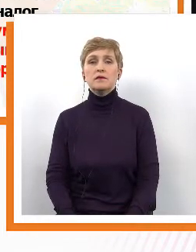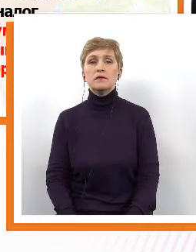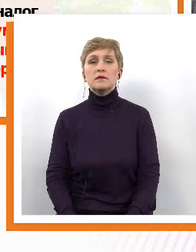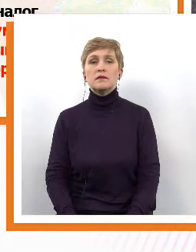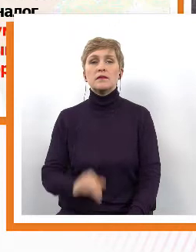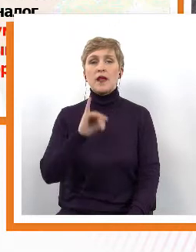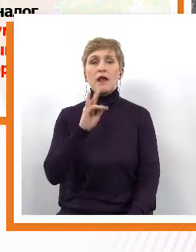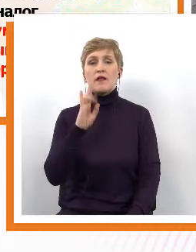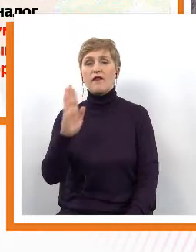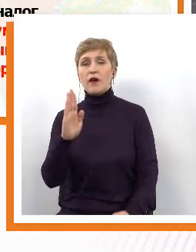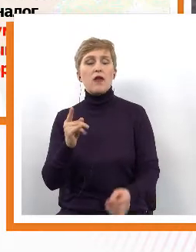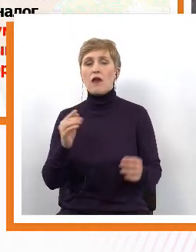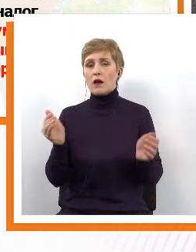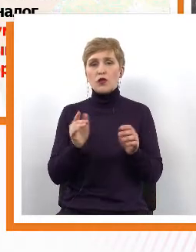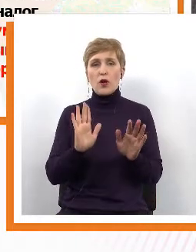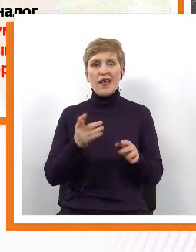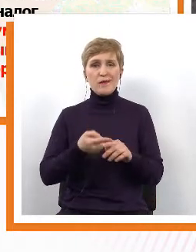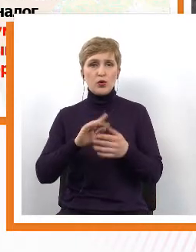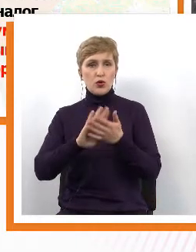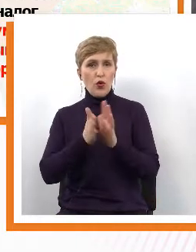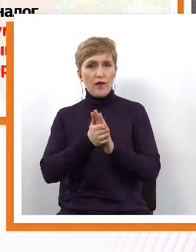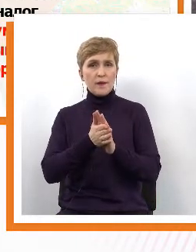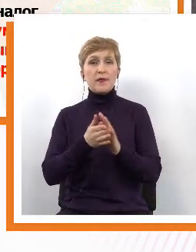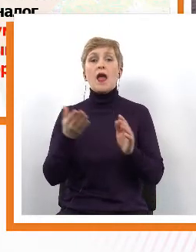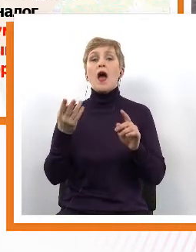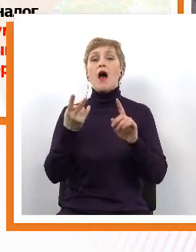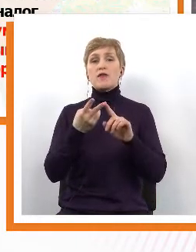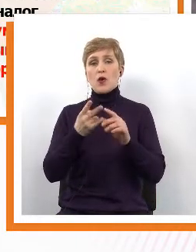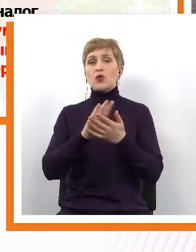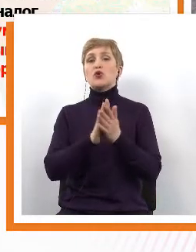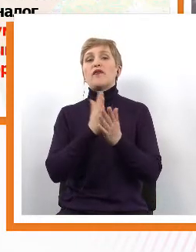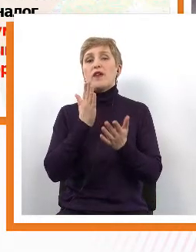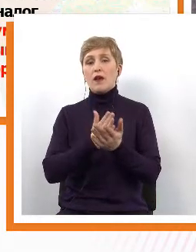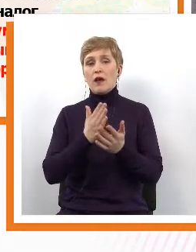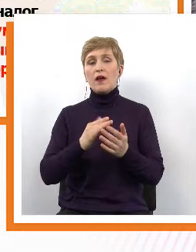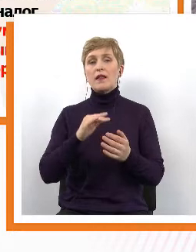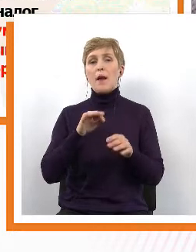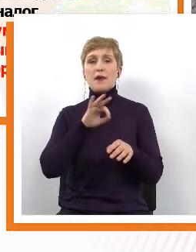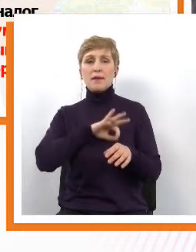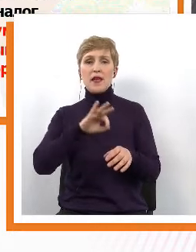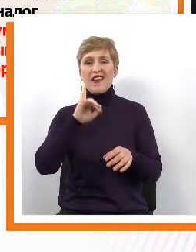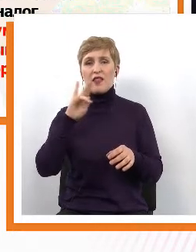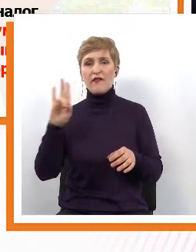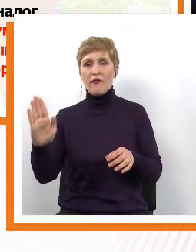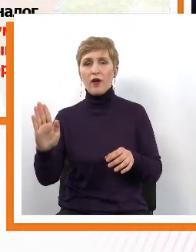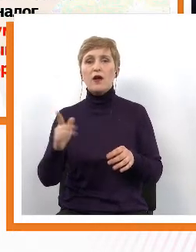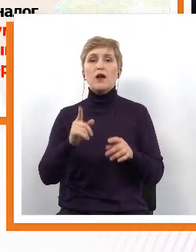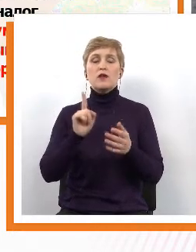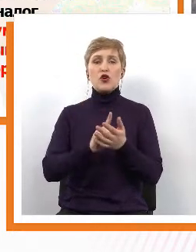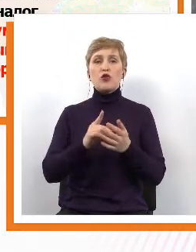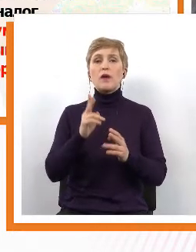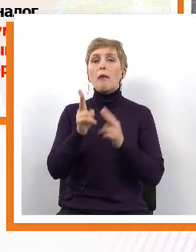ИНВ не ограничивается только этим условием. Значит, вот есть второе условие, да, что для применения ИНВ должно быть изменение